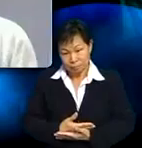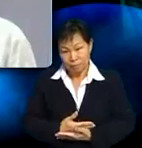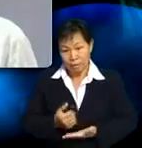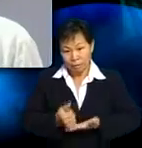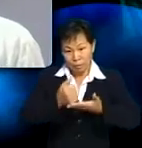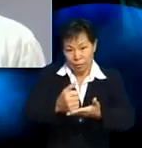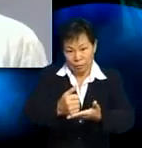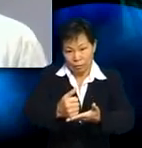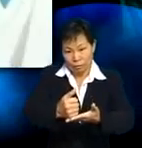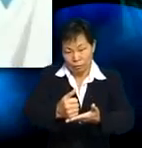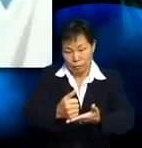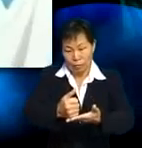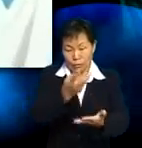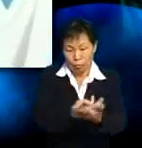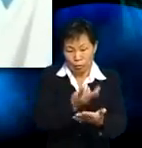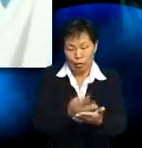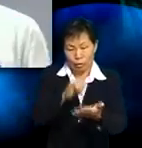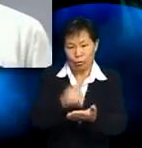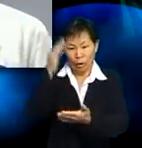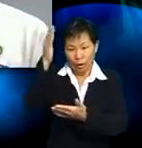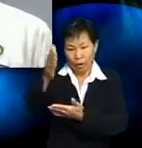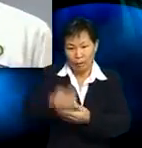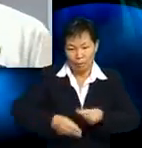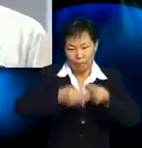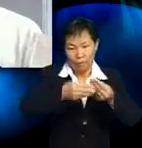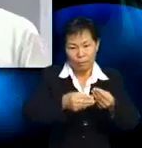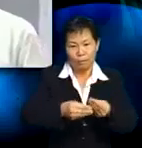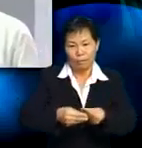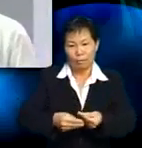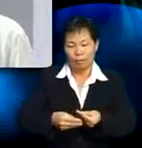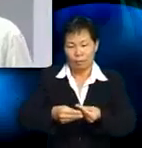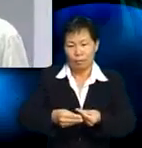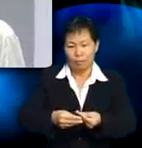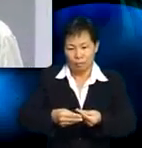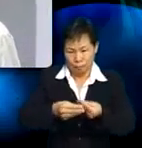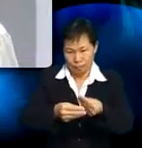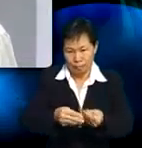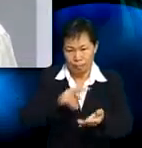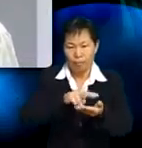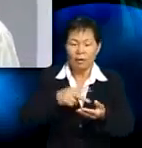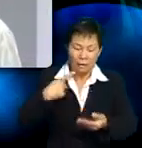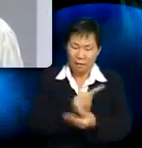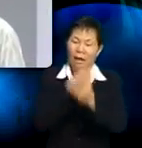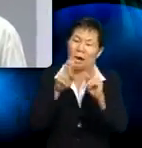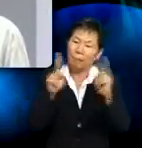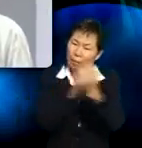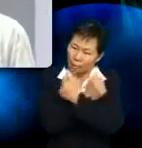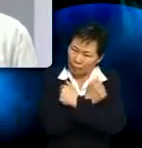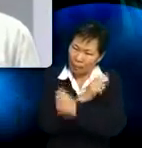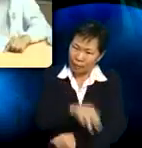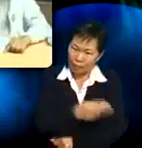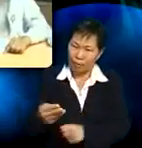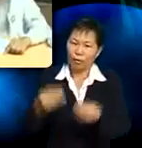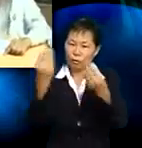bantuan uang perdamaian itu akan membuktikan bahwa kita lama menyaingi mereka walaupun